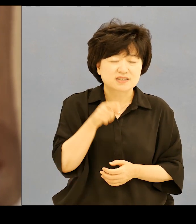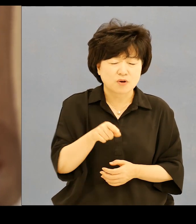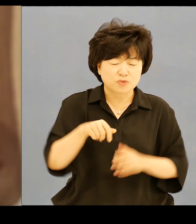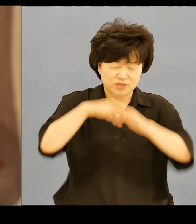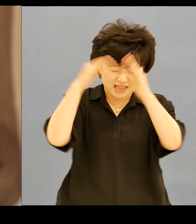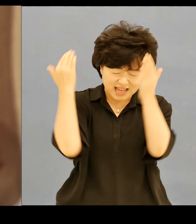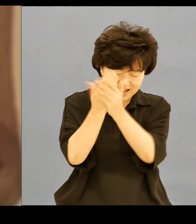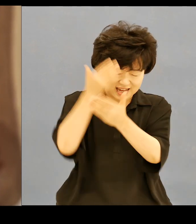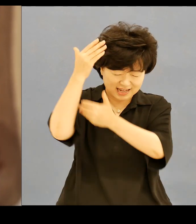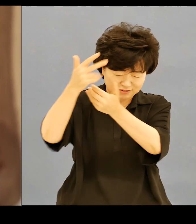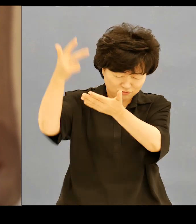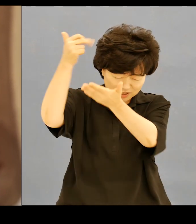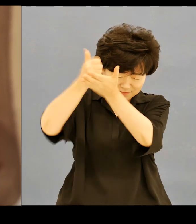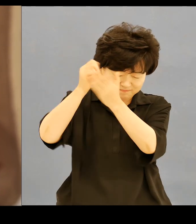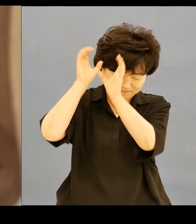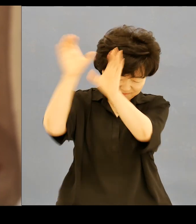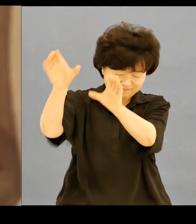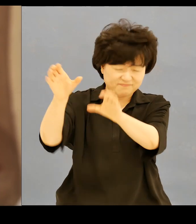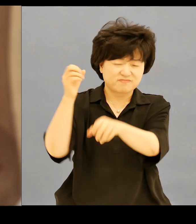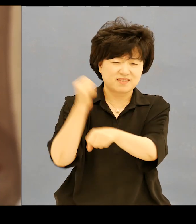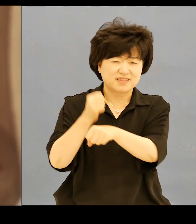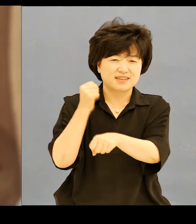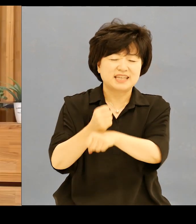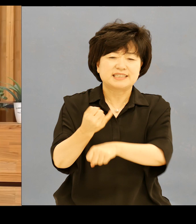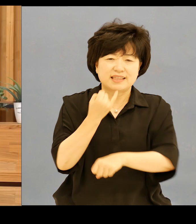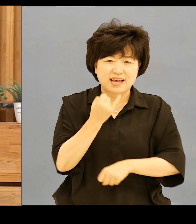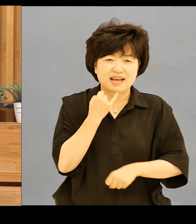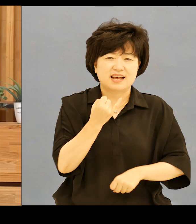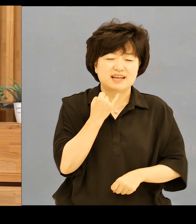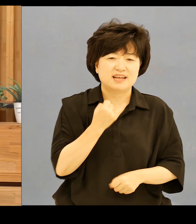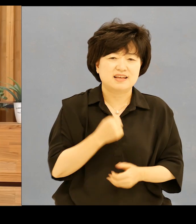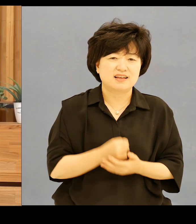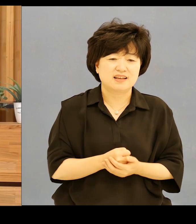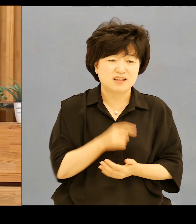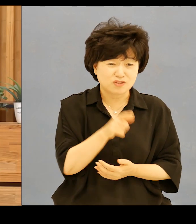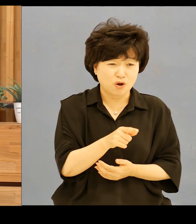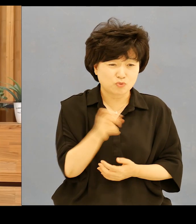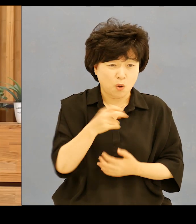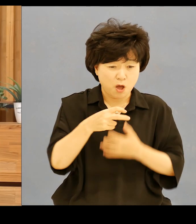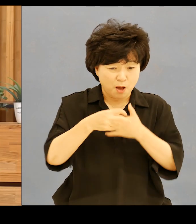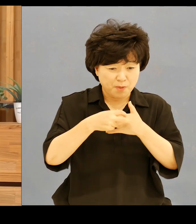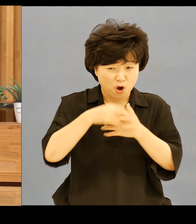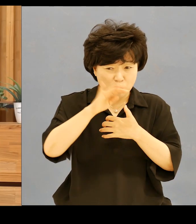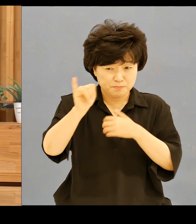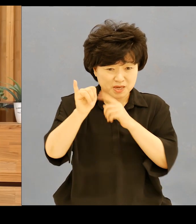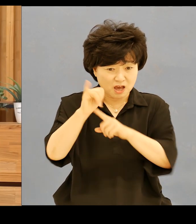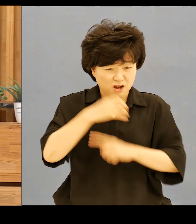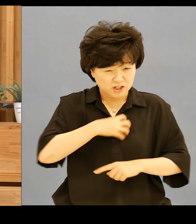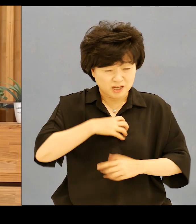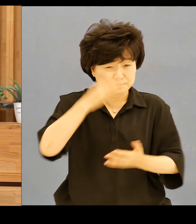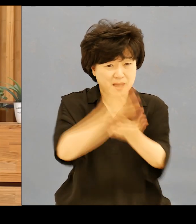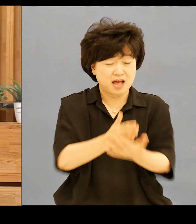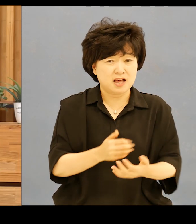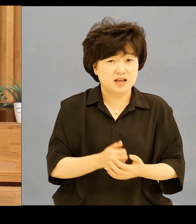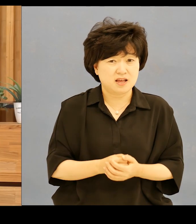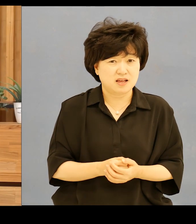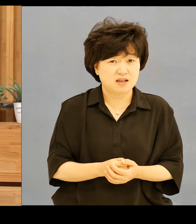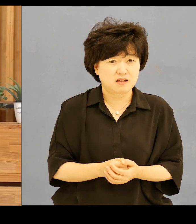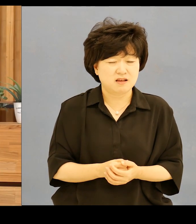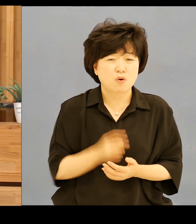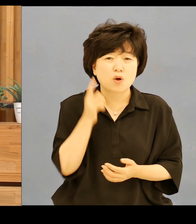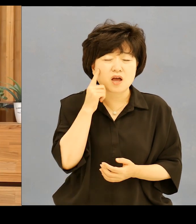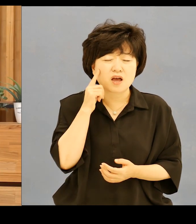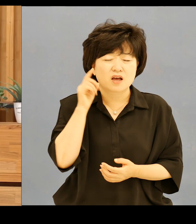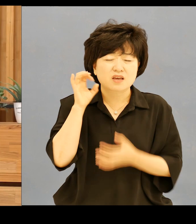그것도 주님이 다 알아서 해주실 거야 했잖아. 뭐 너 또 병원비 생각하는 거냐고. 왜냐면